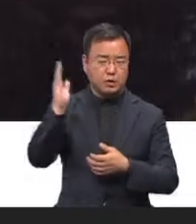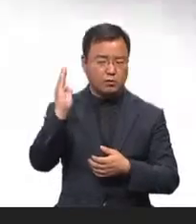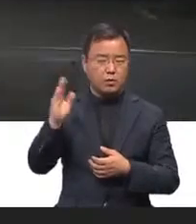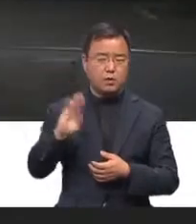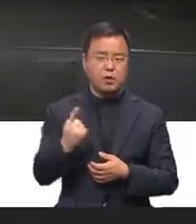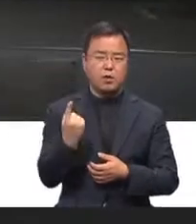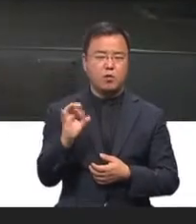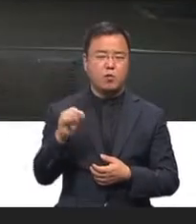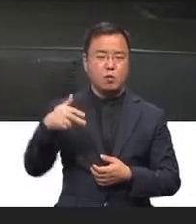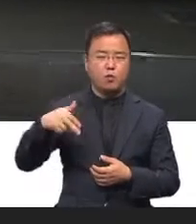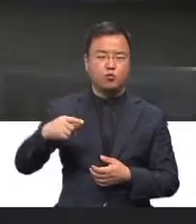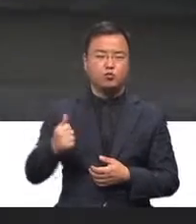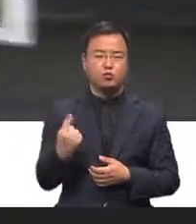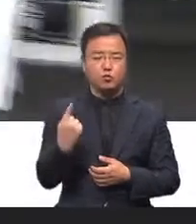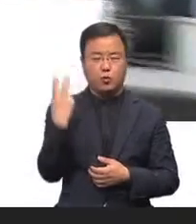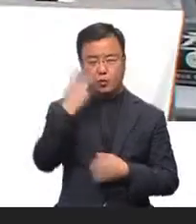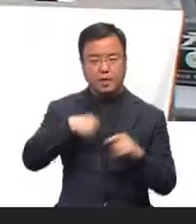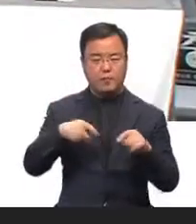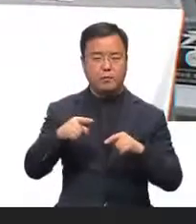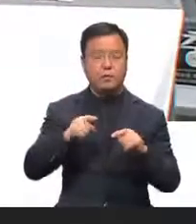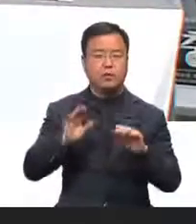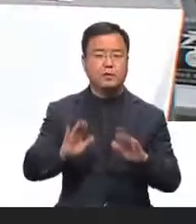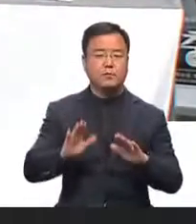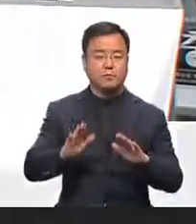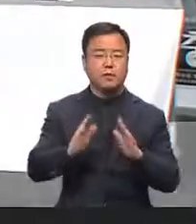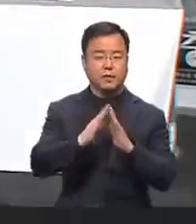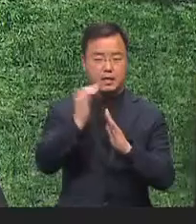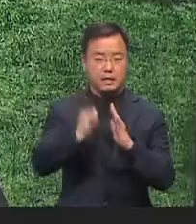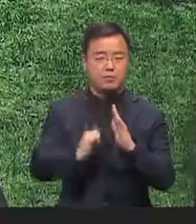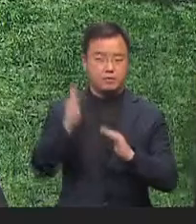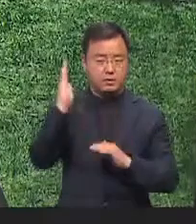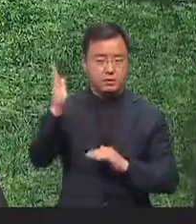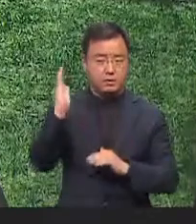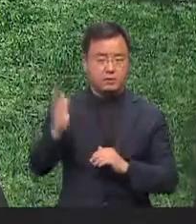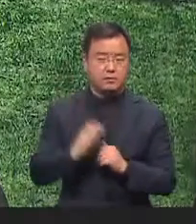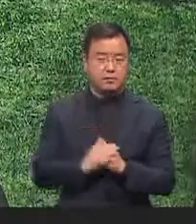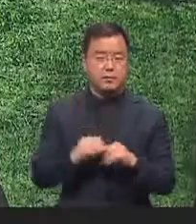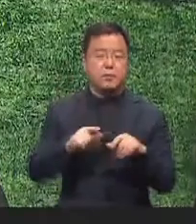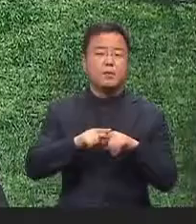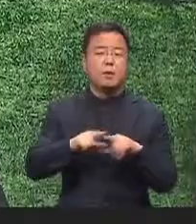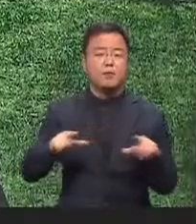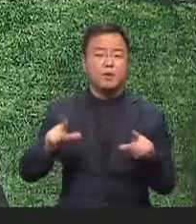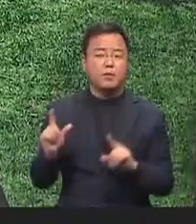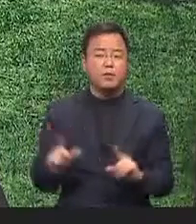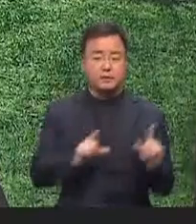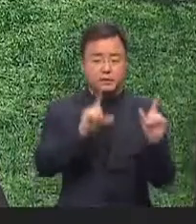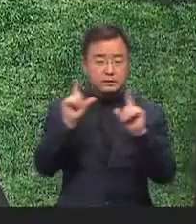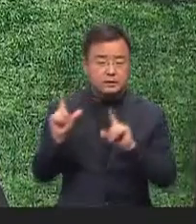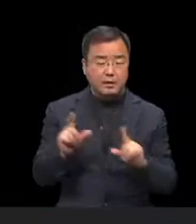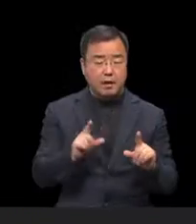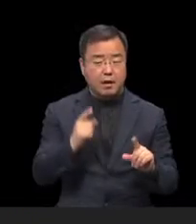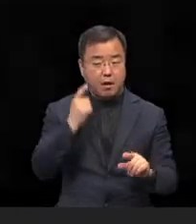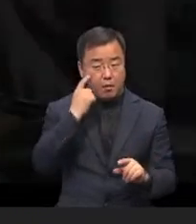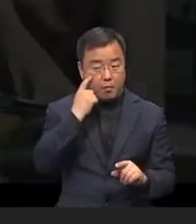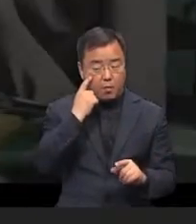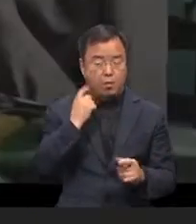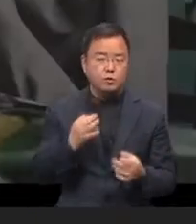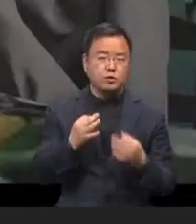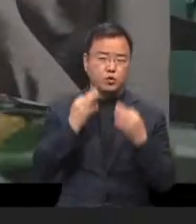감독 이번에는 가족 이야기로 돌아 왔습니다 평범한 삶을 살아보려고 발버둥 치지만